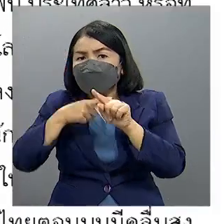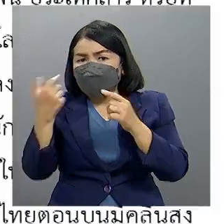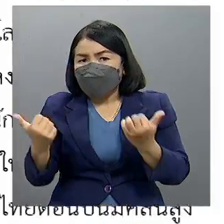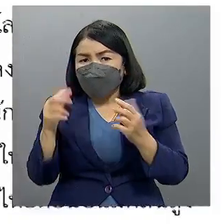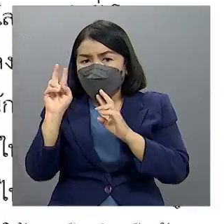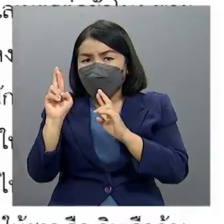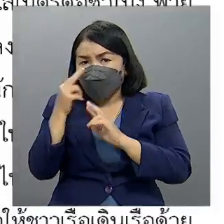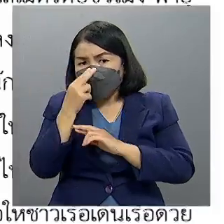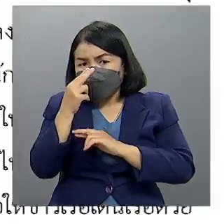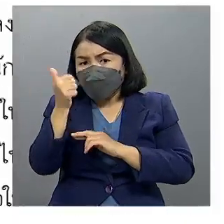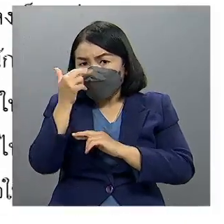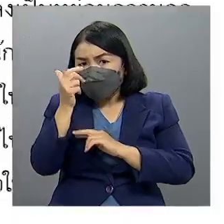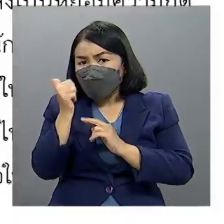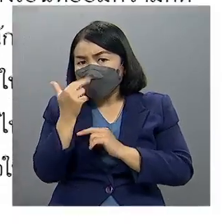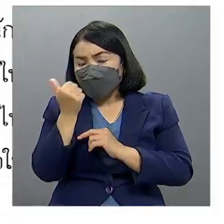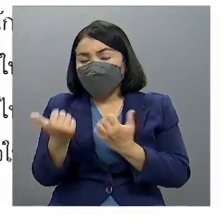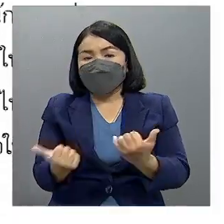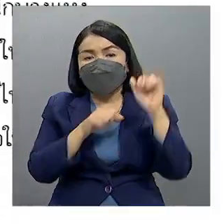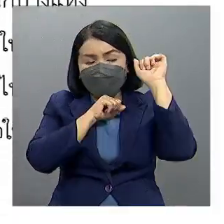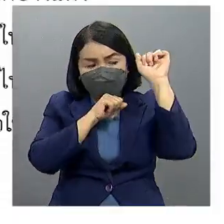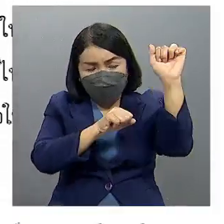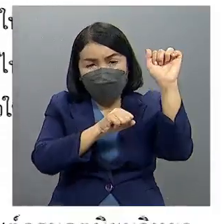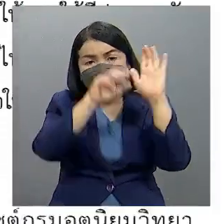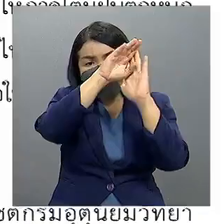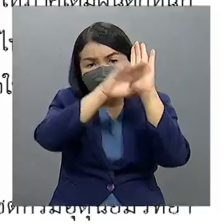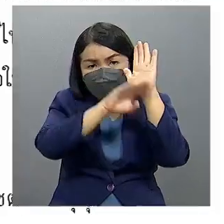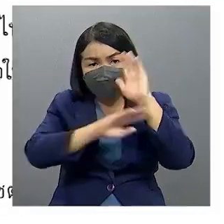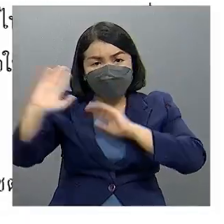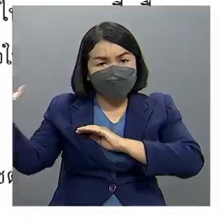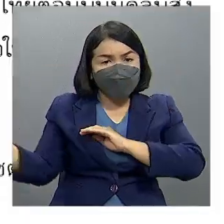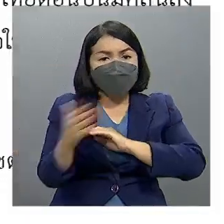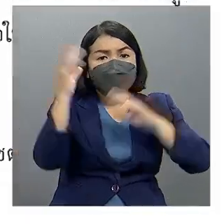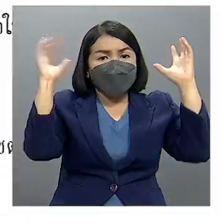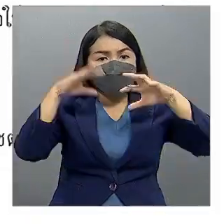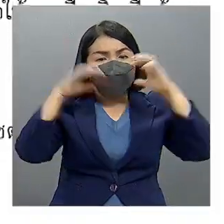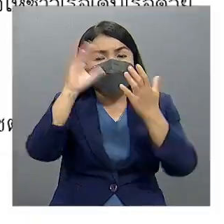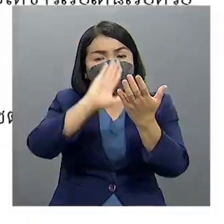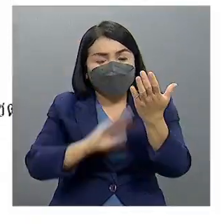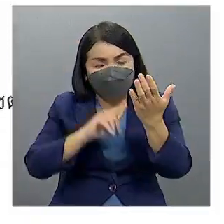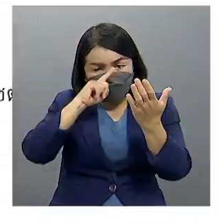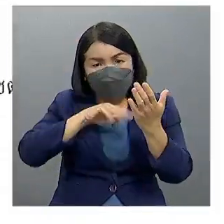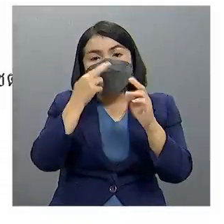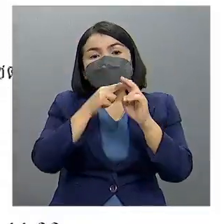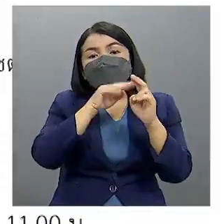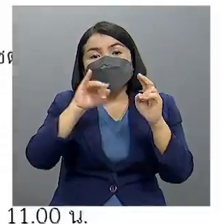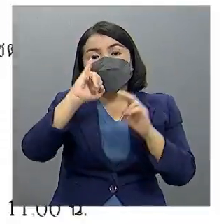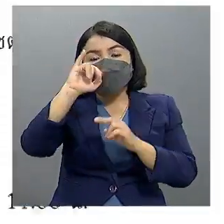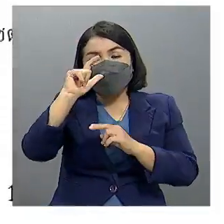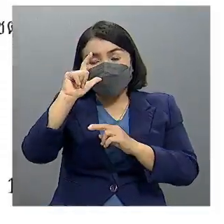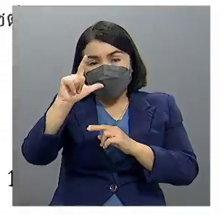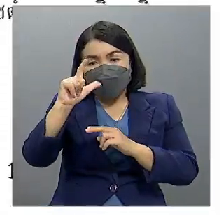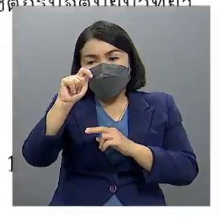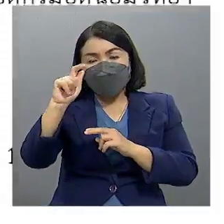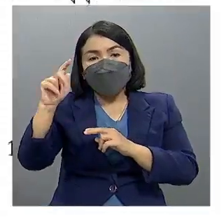กรมอุตุนิยมวิทยาออกประกาศพายุ Depression Lion Rock ฉบับที่19ระบุว่าเมื่อเวลา4นาฬิกาวันนี้พ